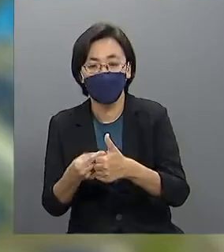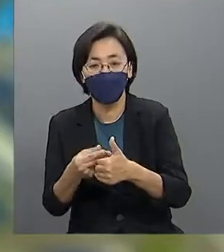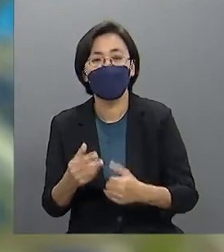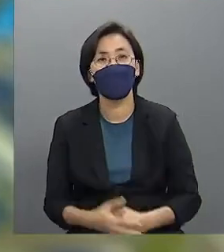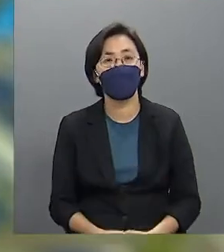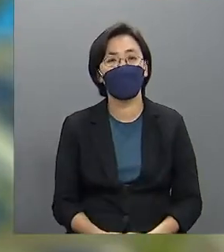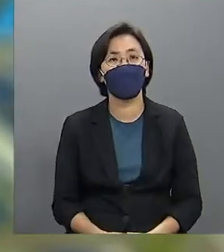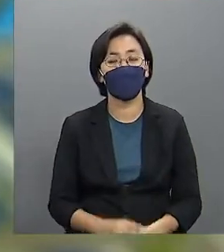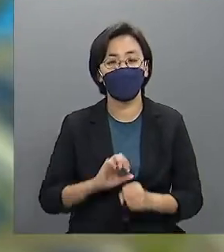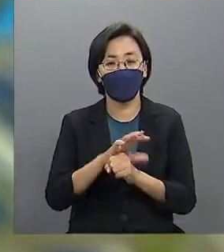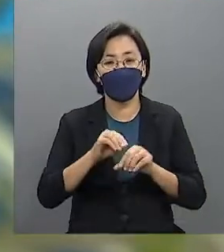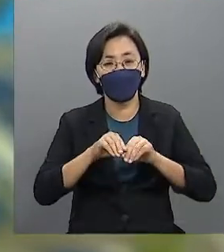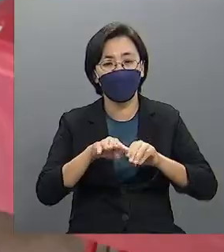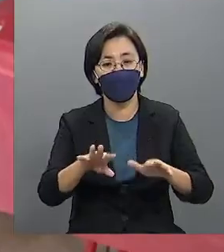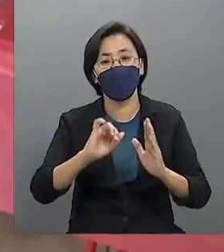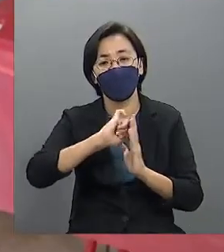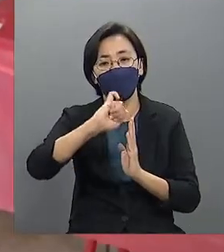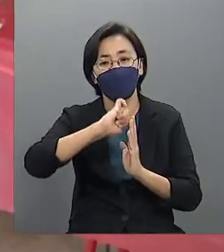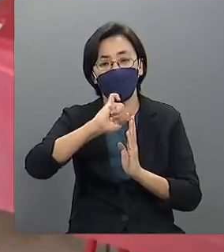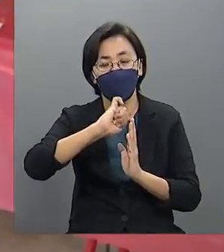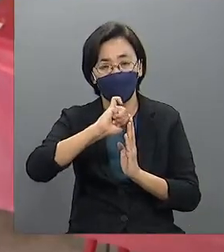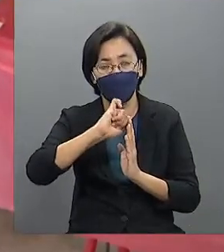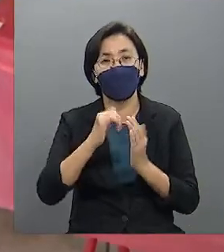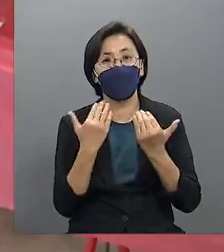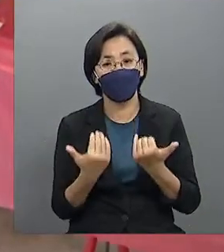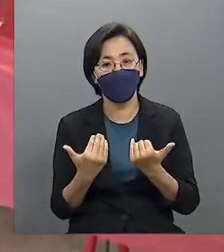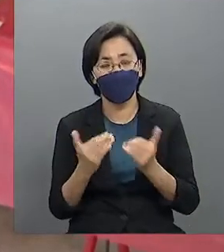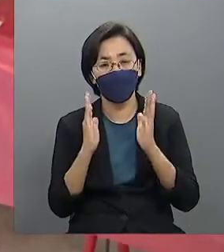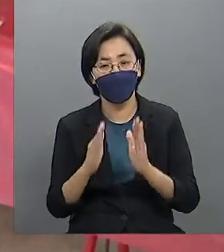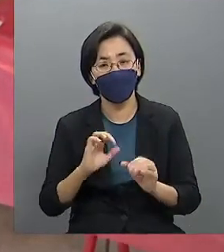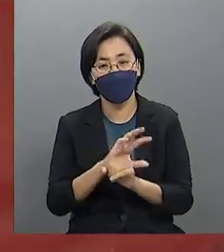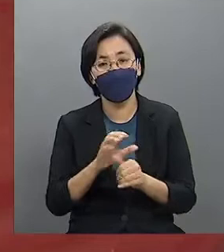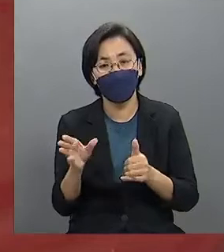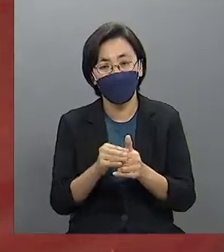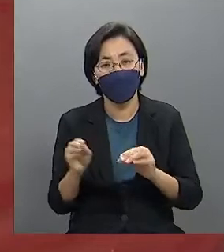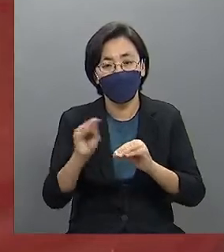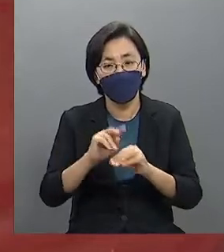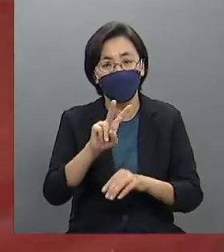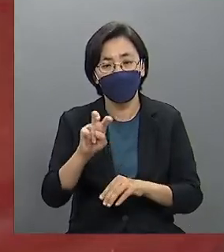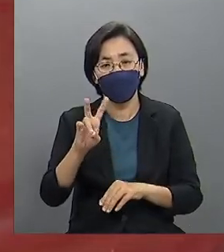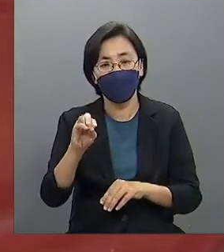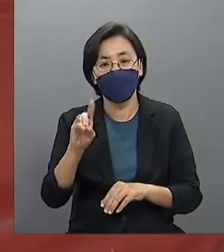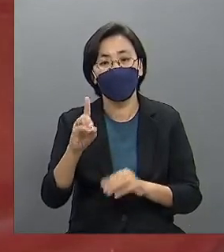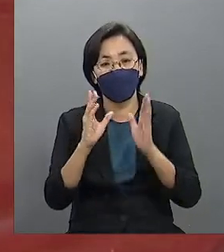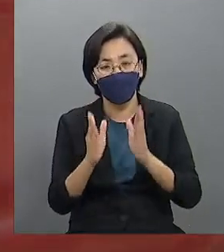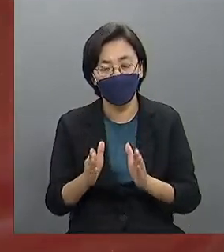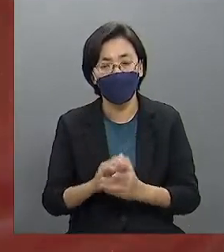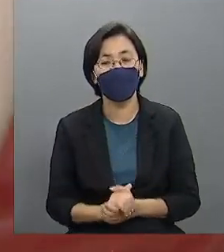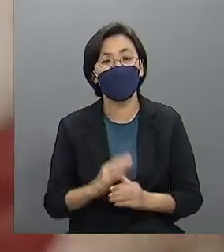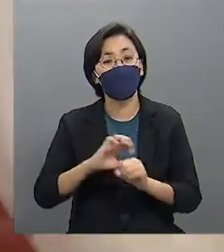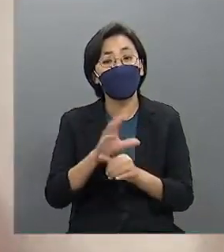ควิด -19 ในจังหวัดเชียงใหม่ล่าสุดพบผู้ติดเชื้อเพิ่ม271คนเป็นผู้ติดเชื้อภายในจังหวั